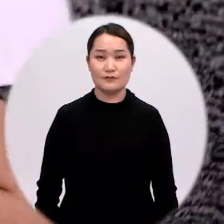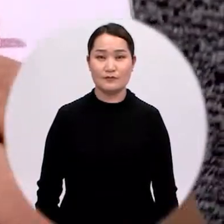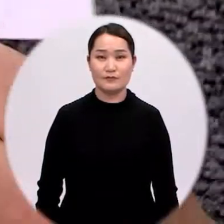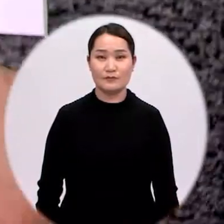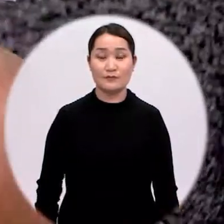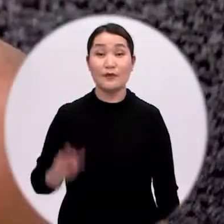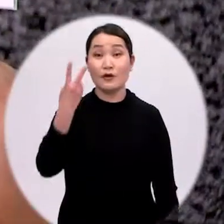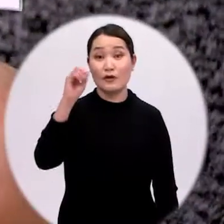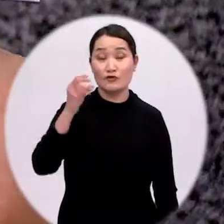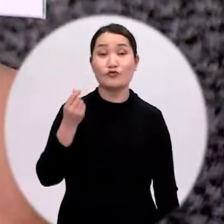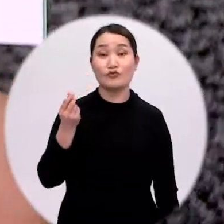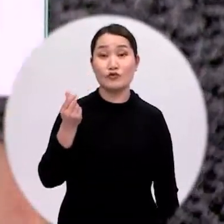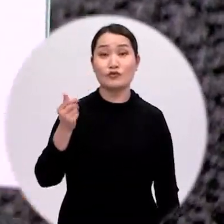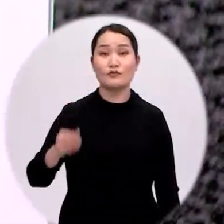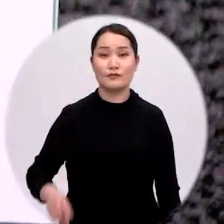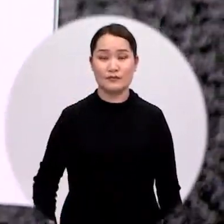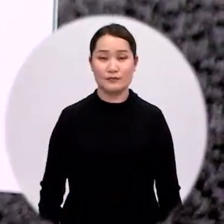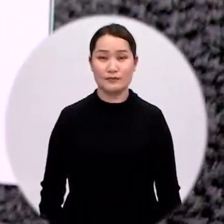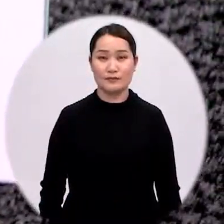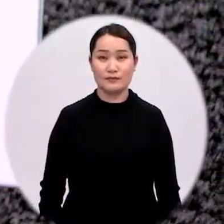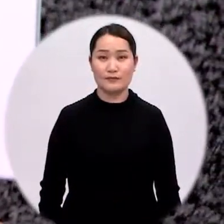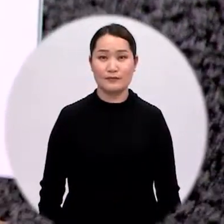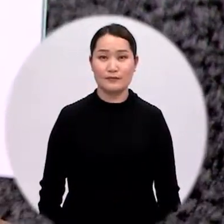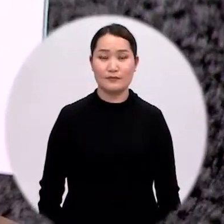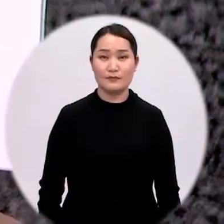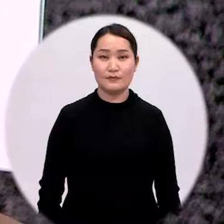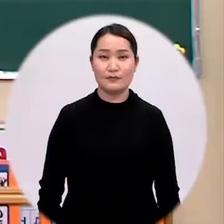За, энэ бол 20 төгрөг.